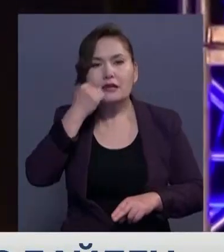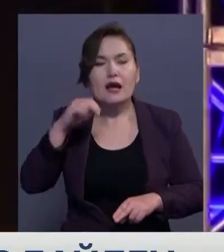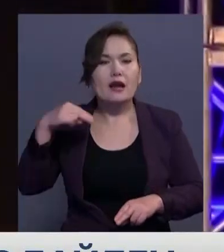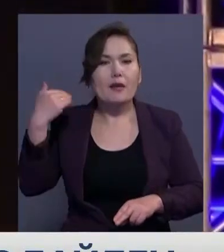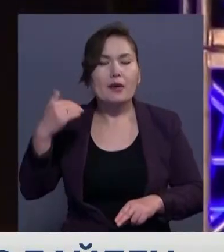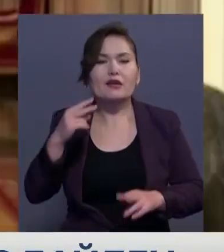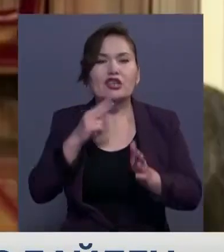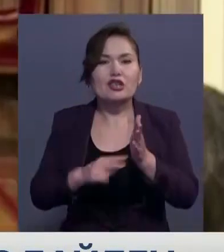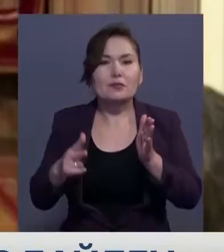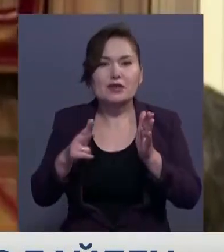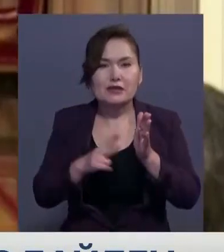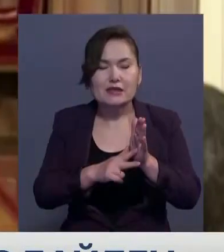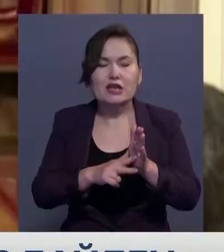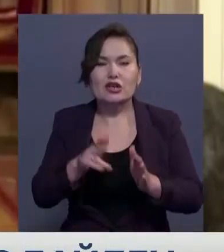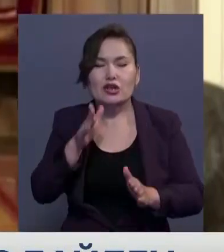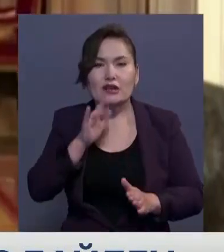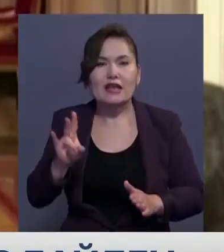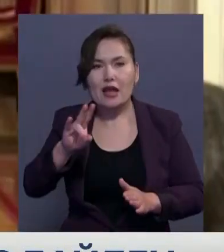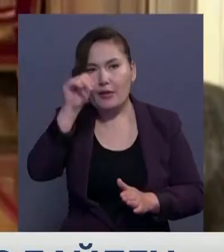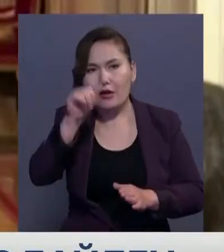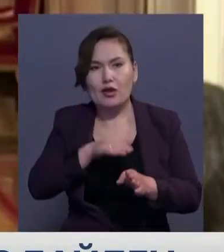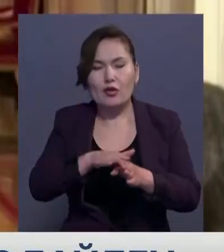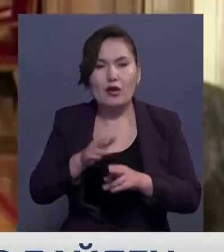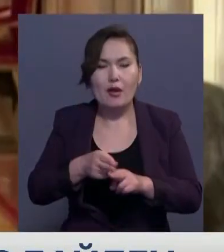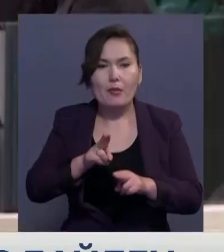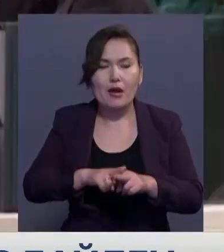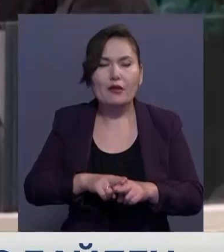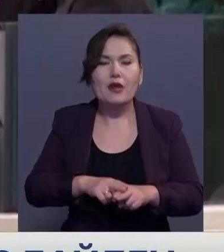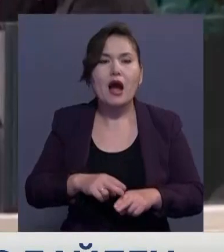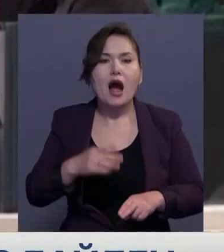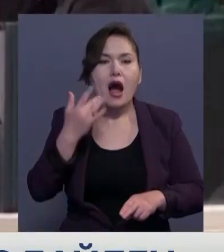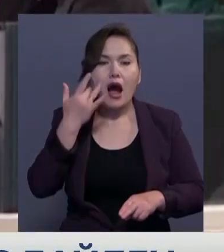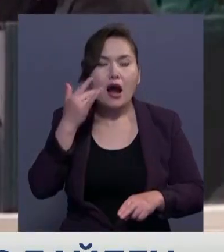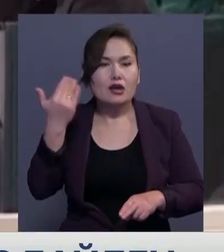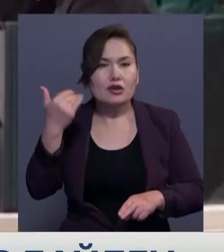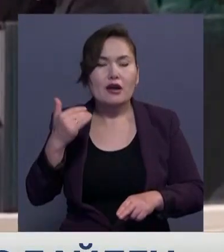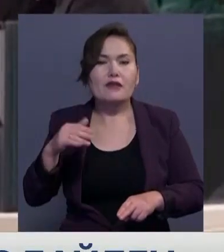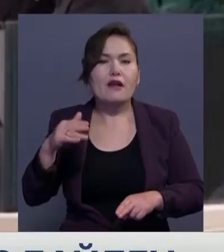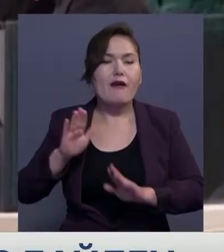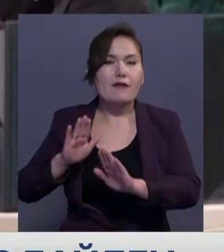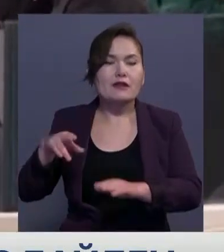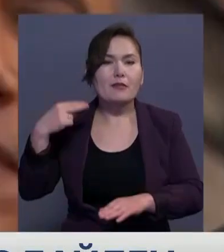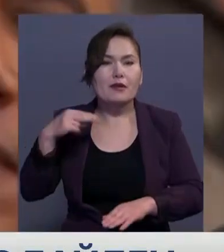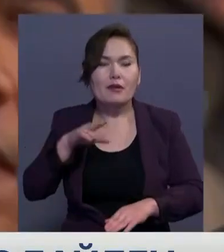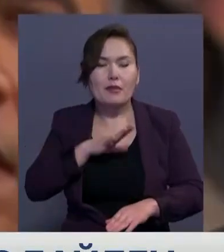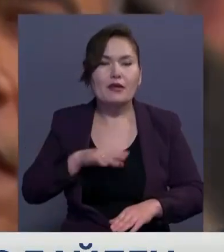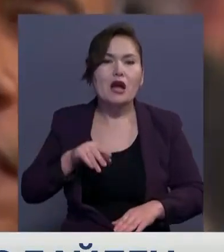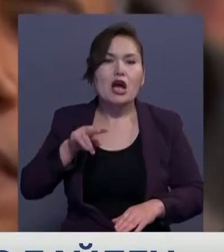20-сында 78-ге келеді. Ол Барак Обама ел басқарған кезде Ақыштың вице-президенті қызметін атқарды. Ал